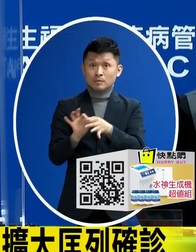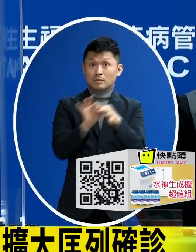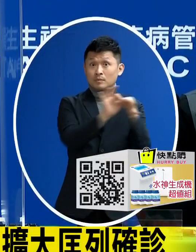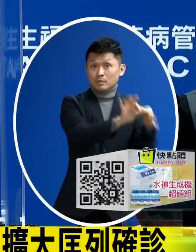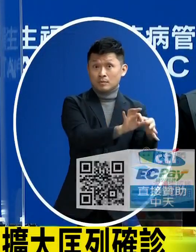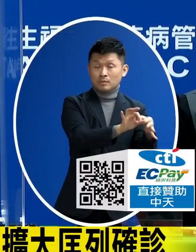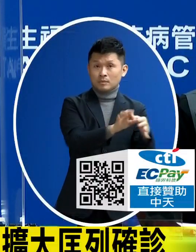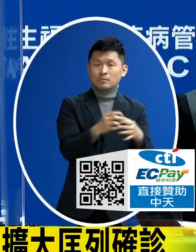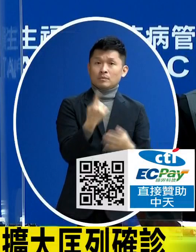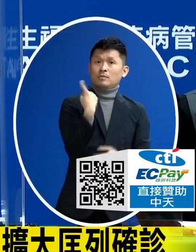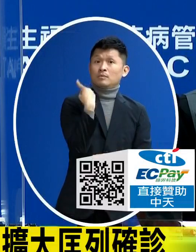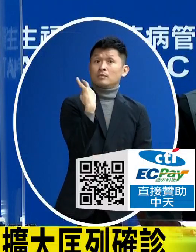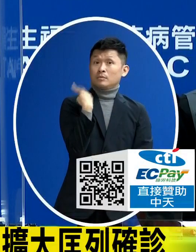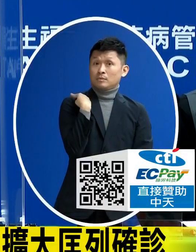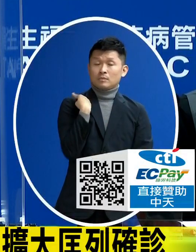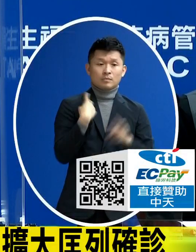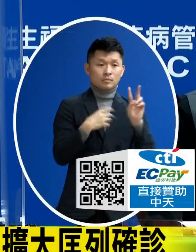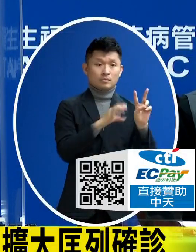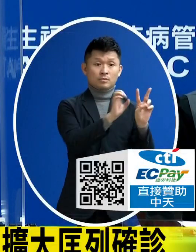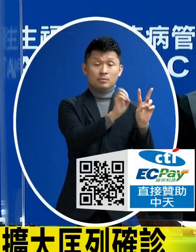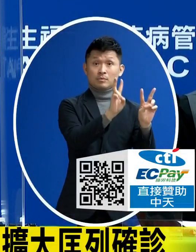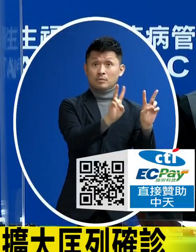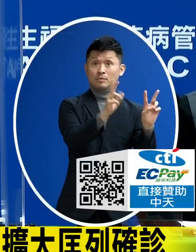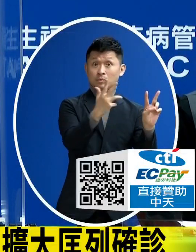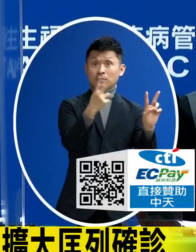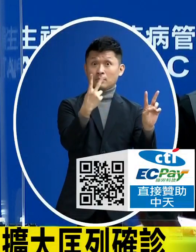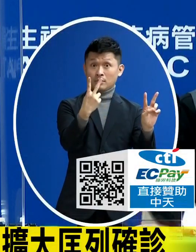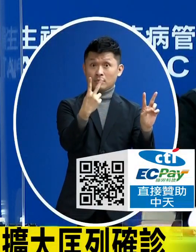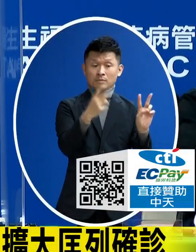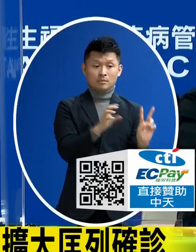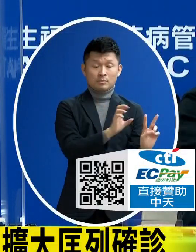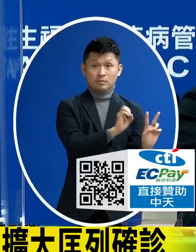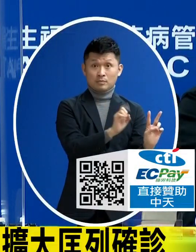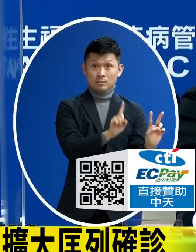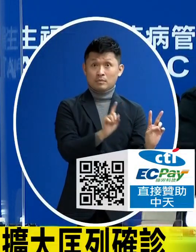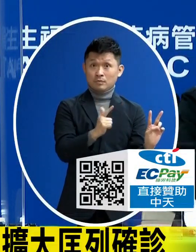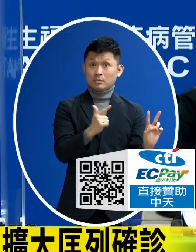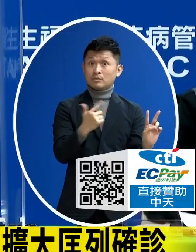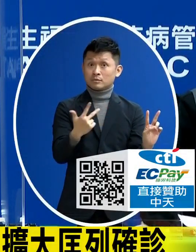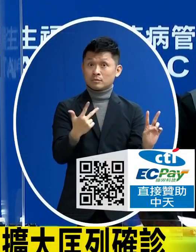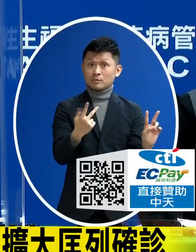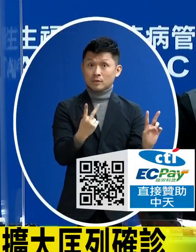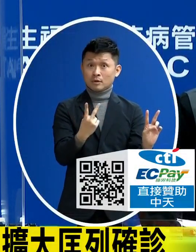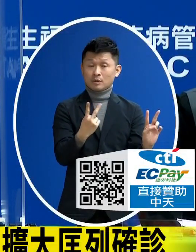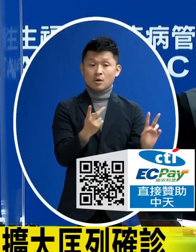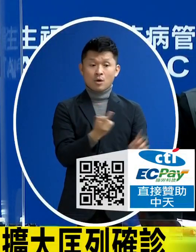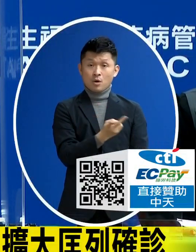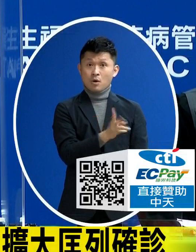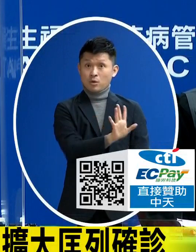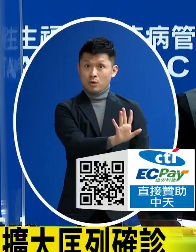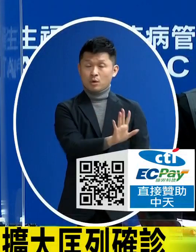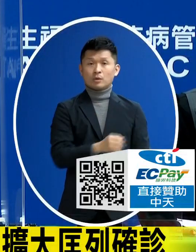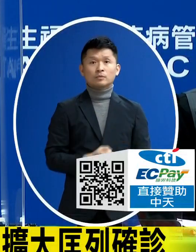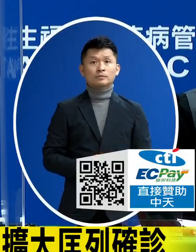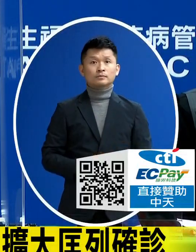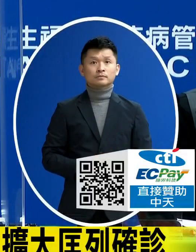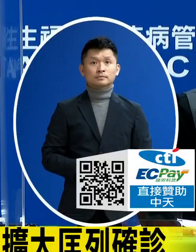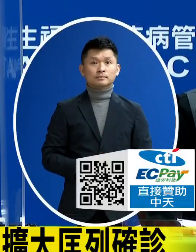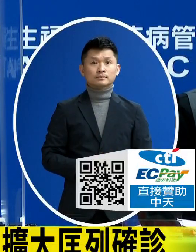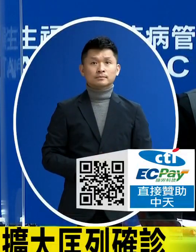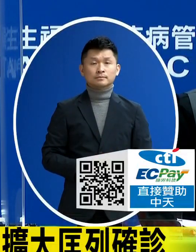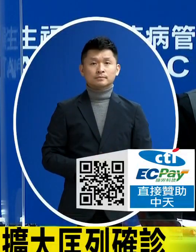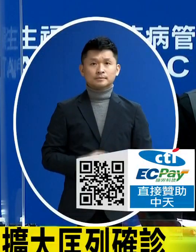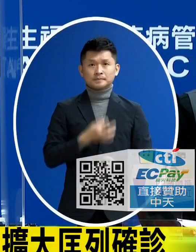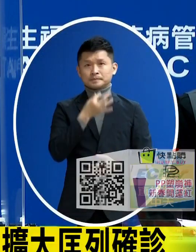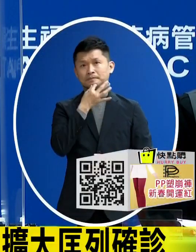两天他有20028 20162这样的案子，那也因为有这样的案子，所